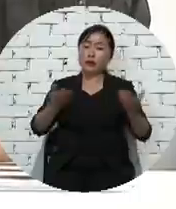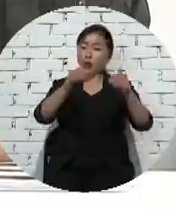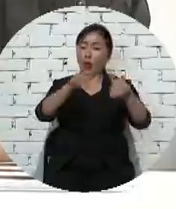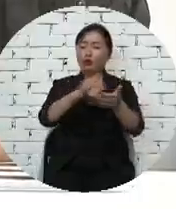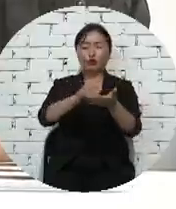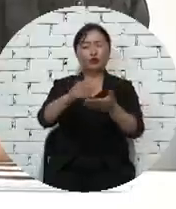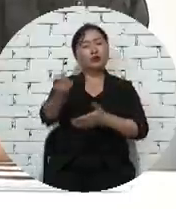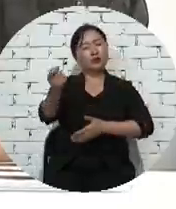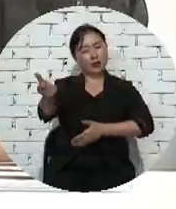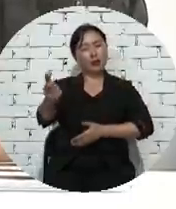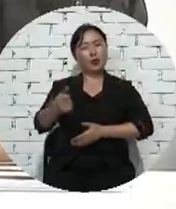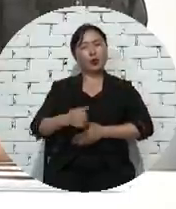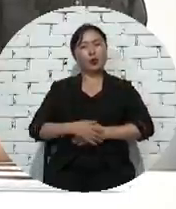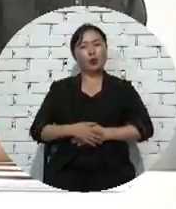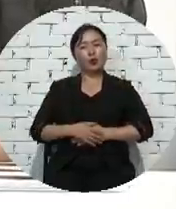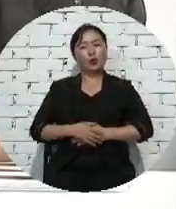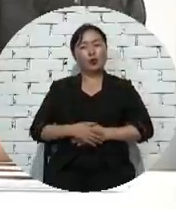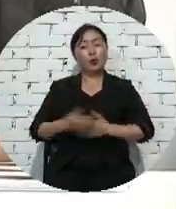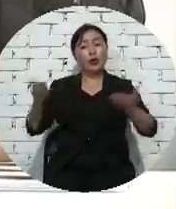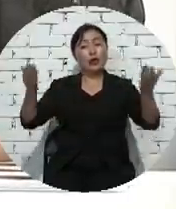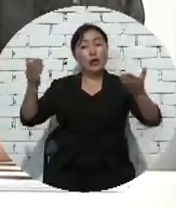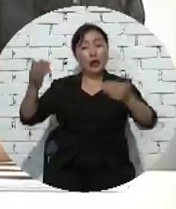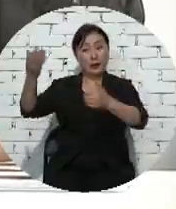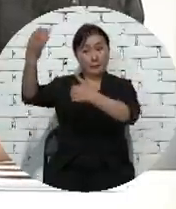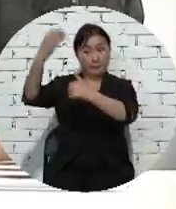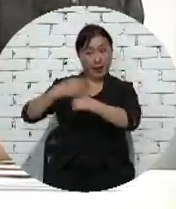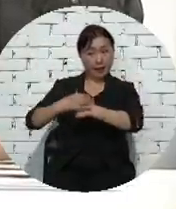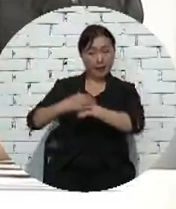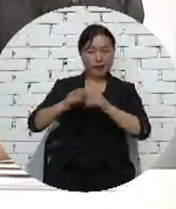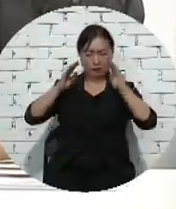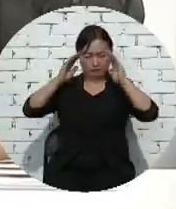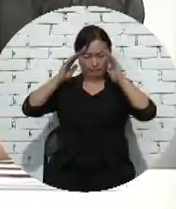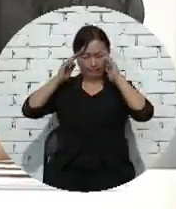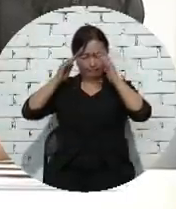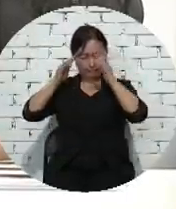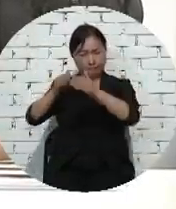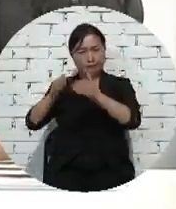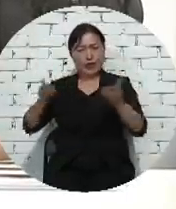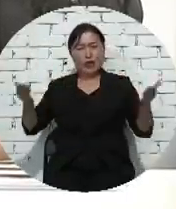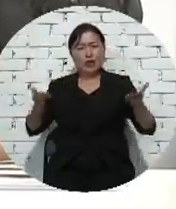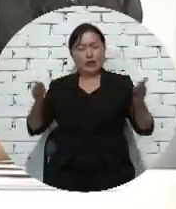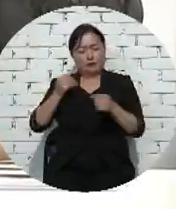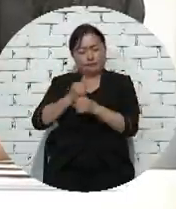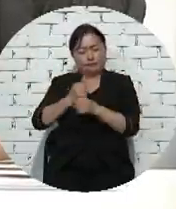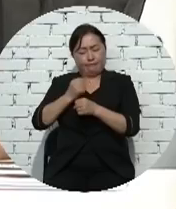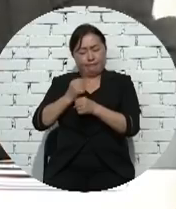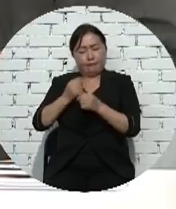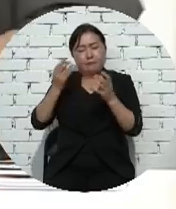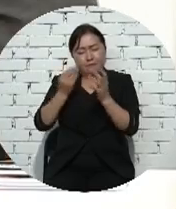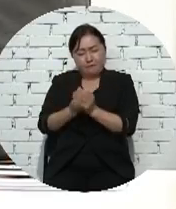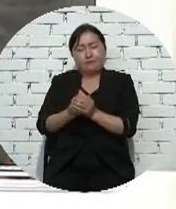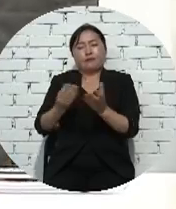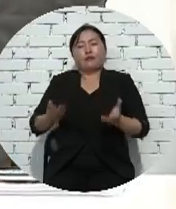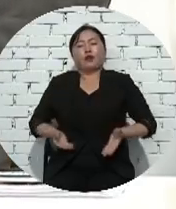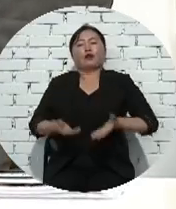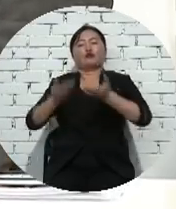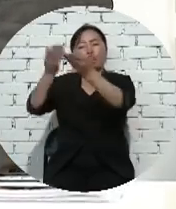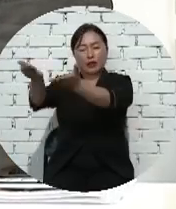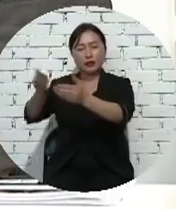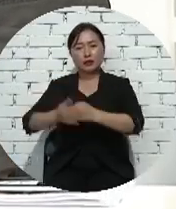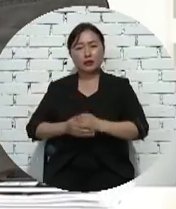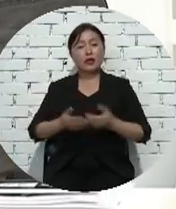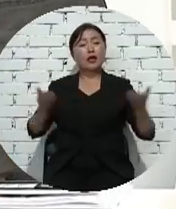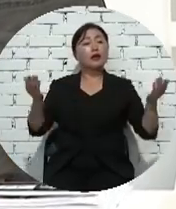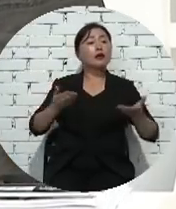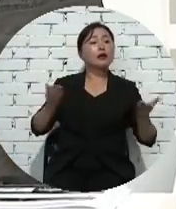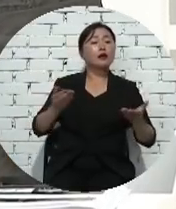얼마 안 되고 일감을 받았을 때 집중적으로 일해서 저 보내줘야지 그 일을 갖다